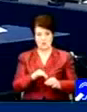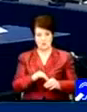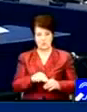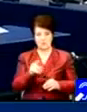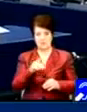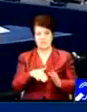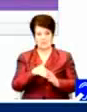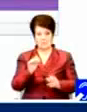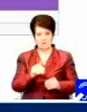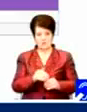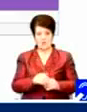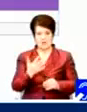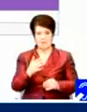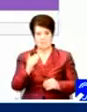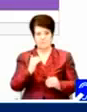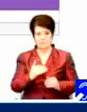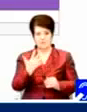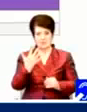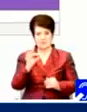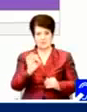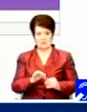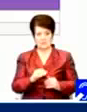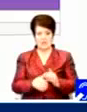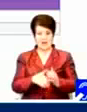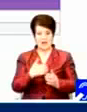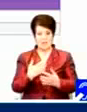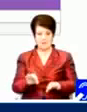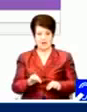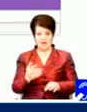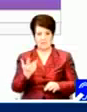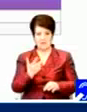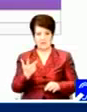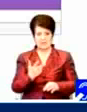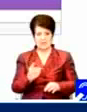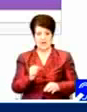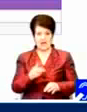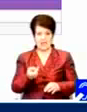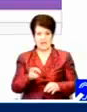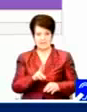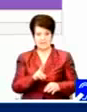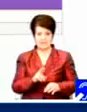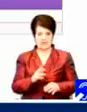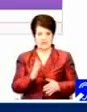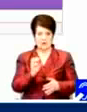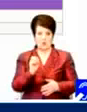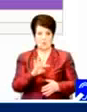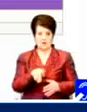de vot. La mai puțin de 5% distanță sunt liberalii, iar pe locul 3 se află Alianța USR Plus, creditată